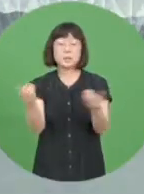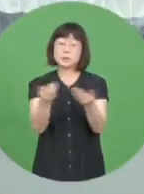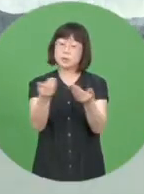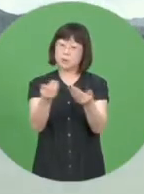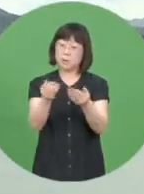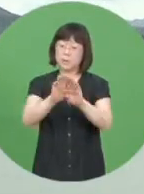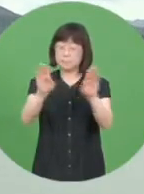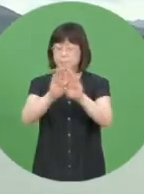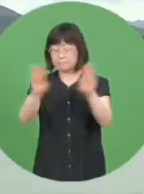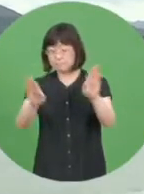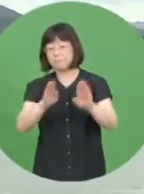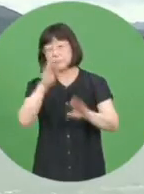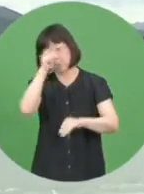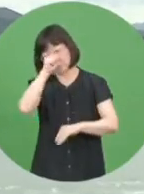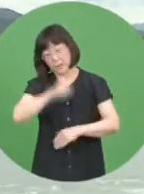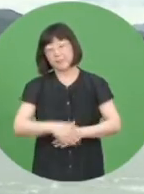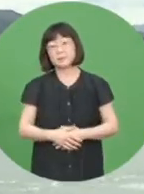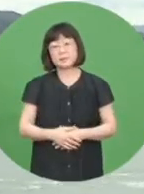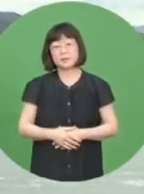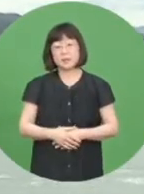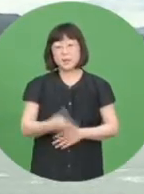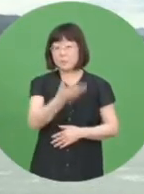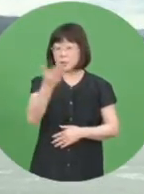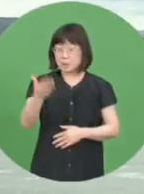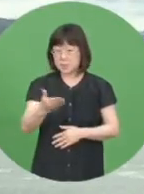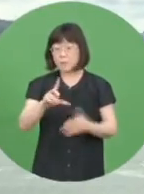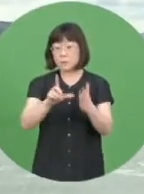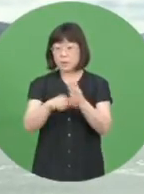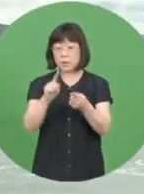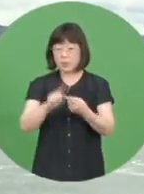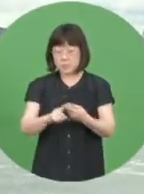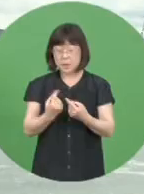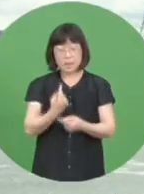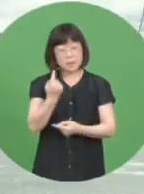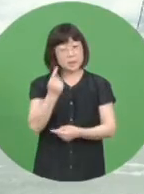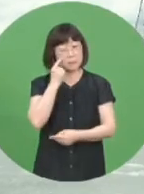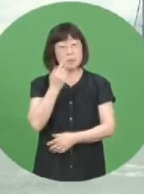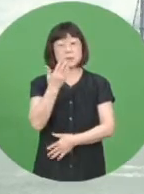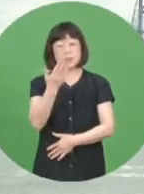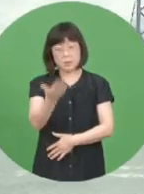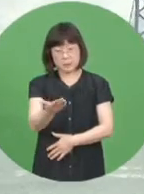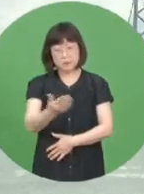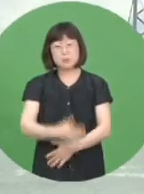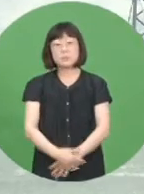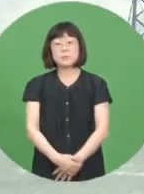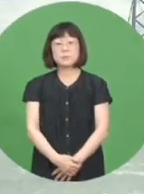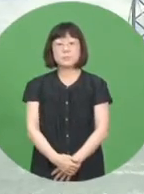がたくさん実施されます。皆さんもこの機会に出かけてみませんか。